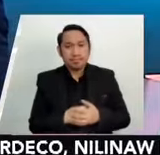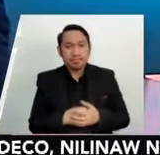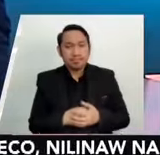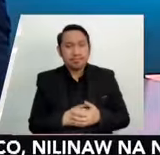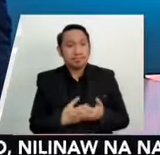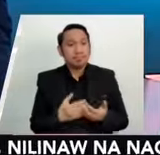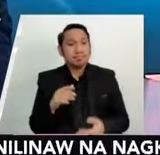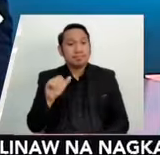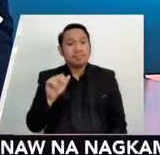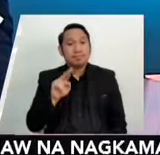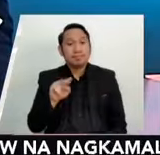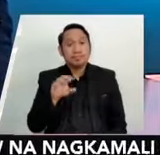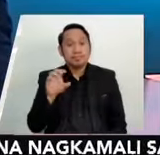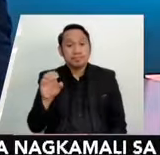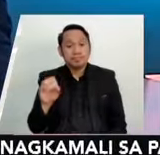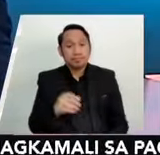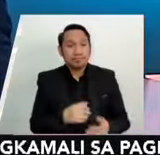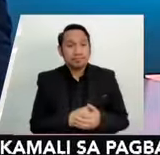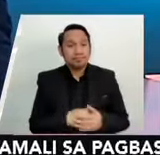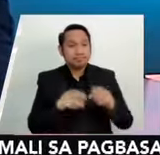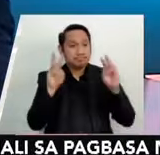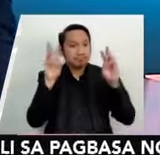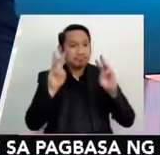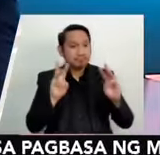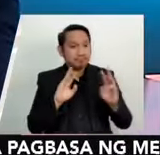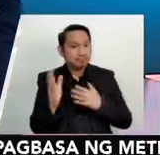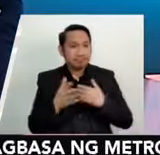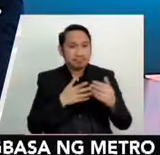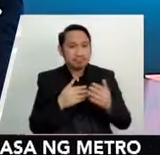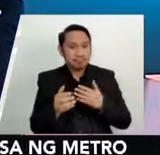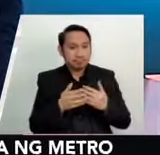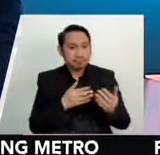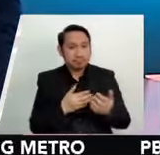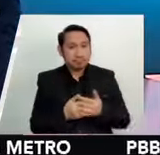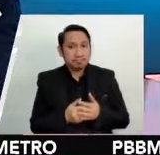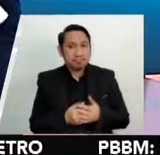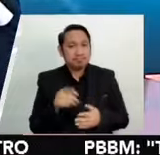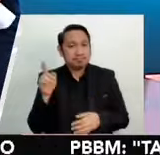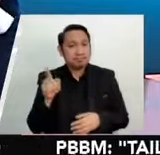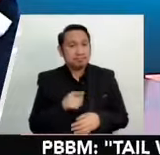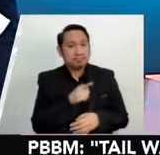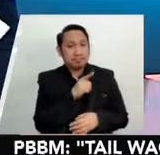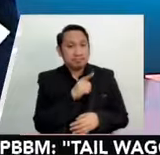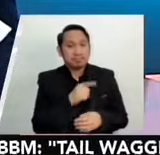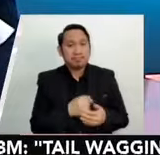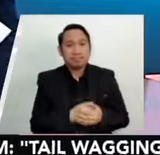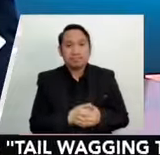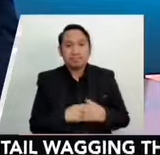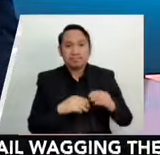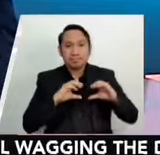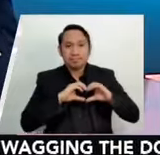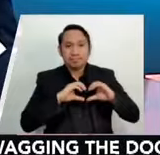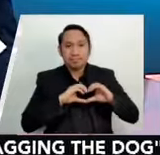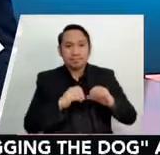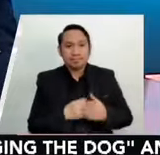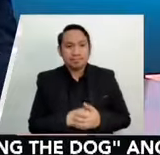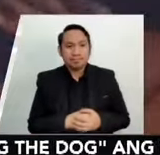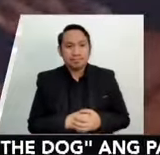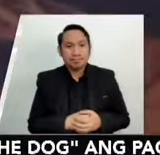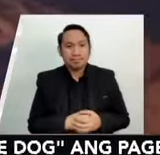Pertiera. Know the weather before you go. Para mark safe lagi, mga kapuso.